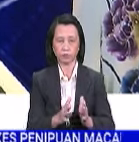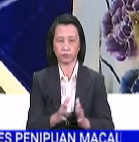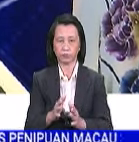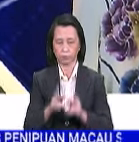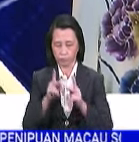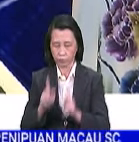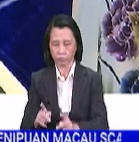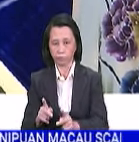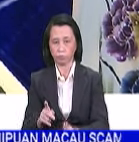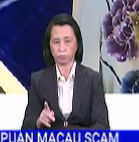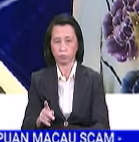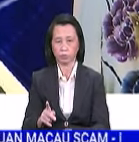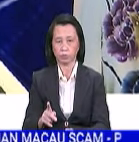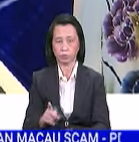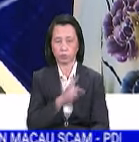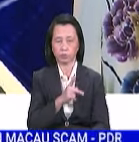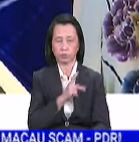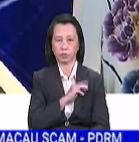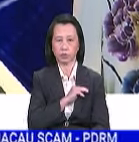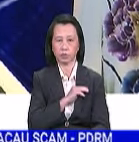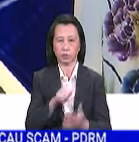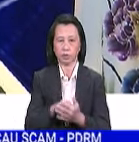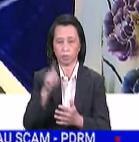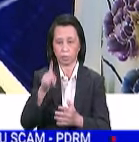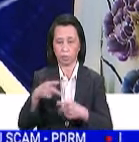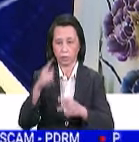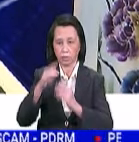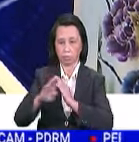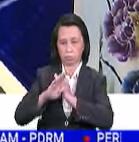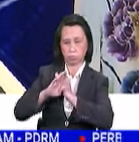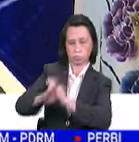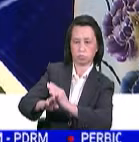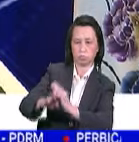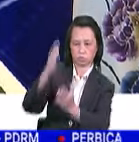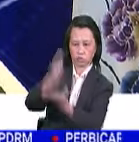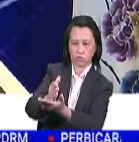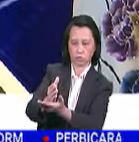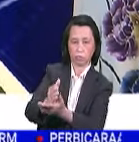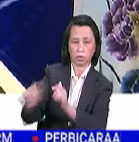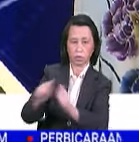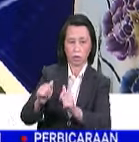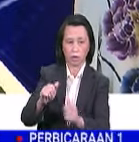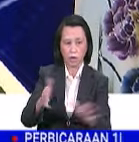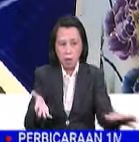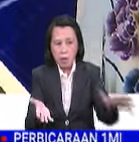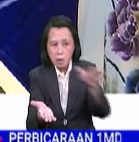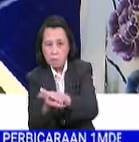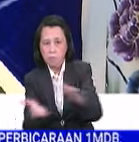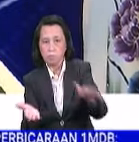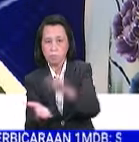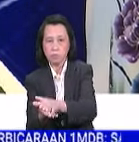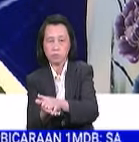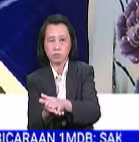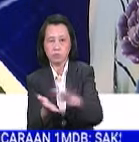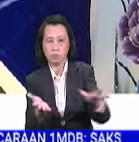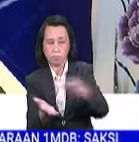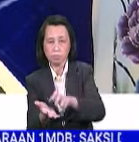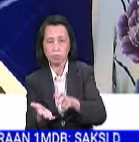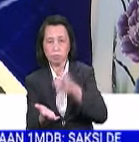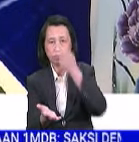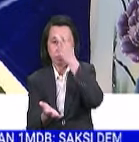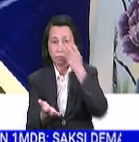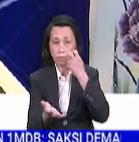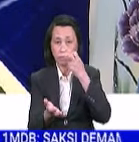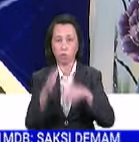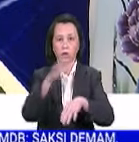pihak kementerian dalam satu platform bagi mencegah kegiatan cetak rompak filem digital digital